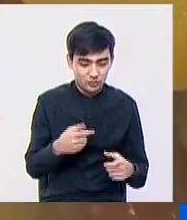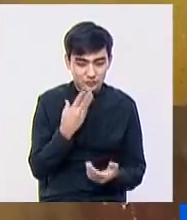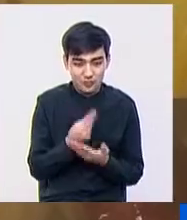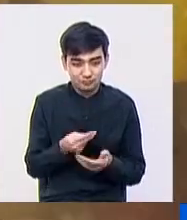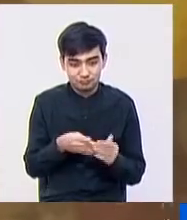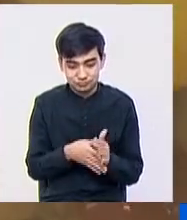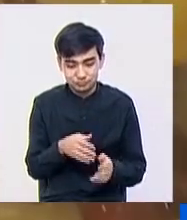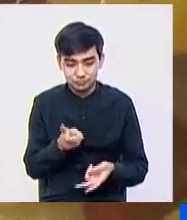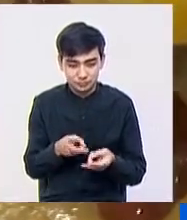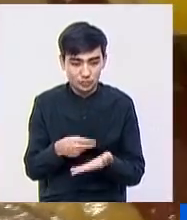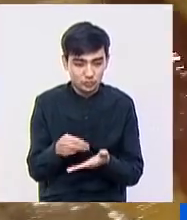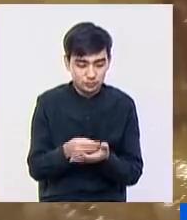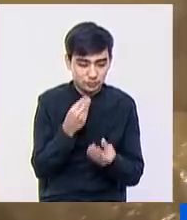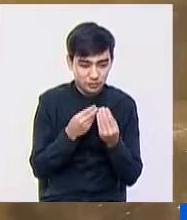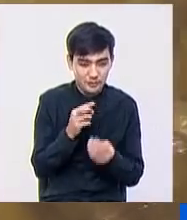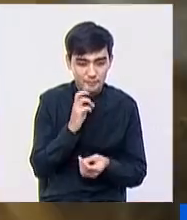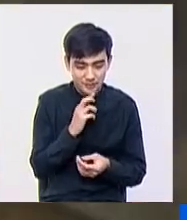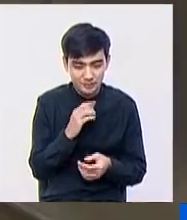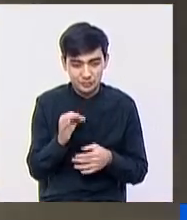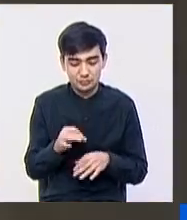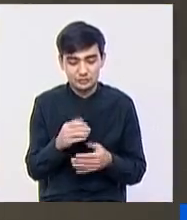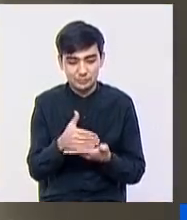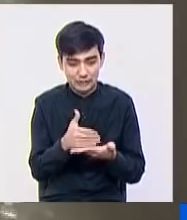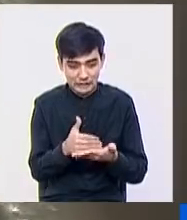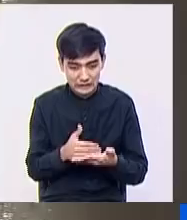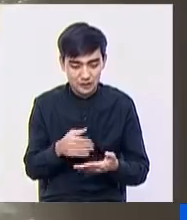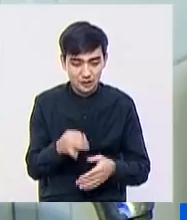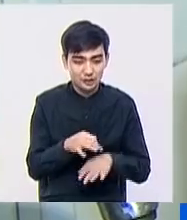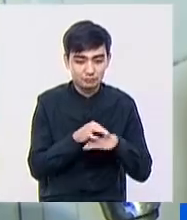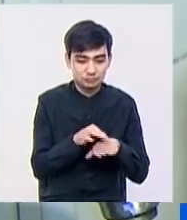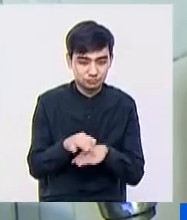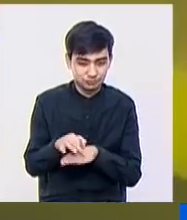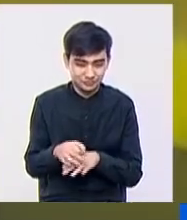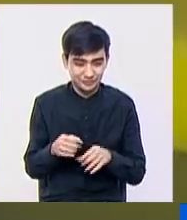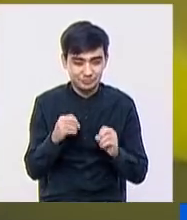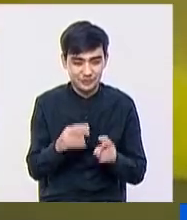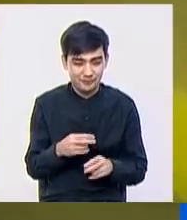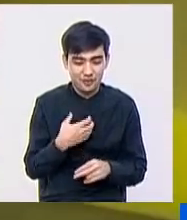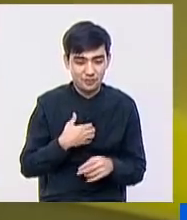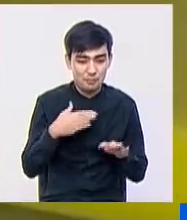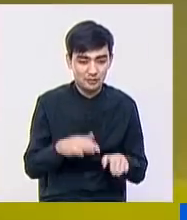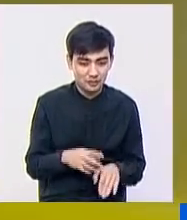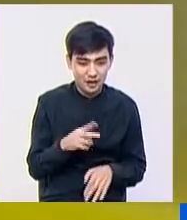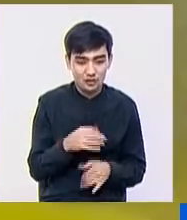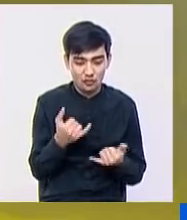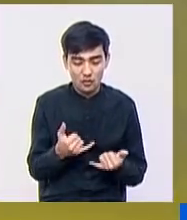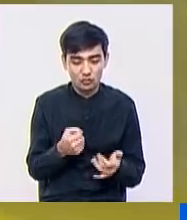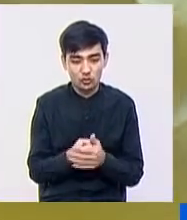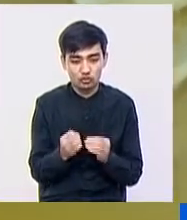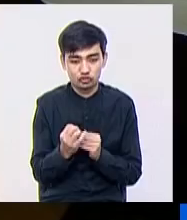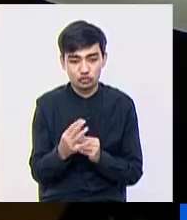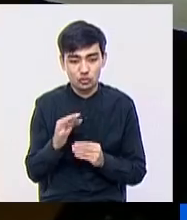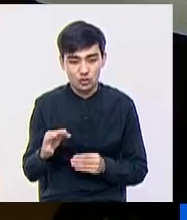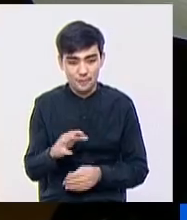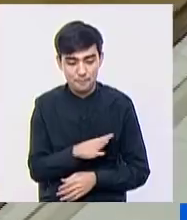средства покупают продукты, бензин, составляют списки и развозят пищу по точкам. Сегодня до 14:00